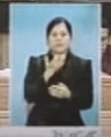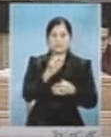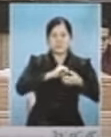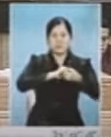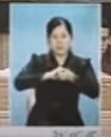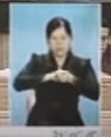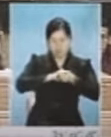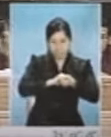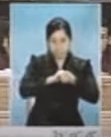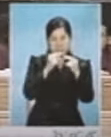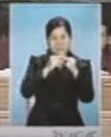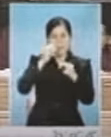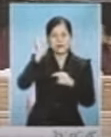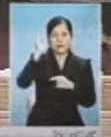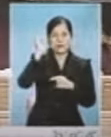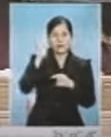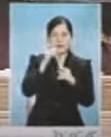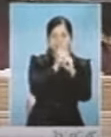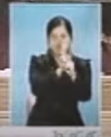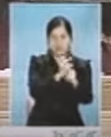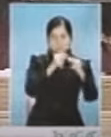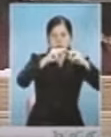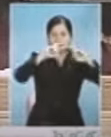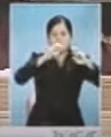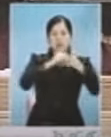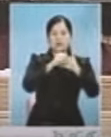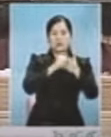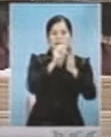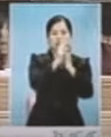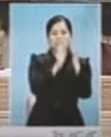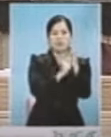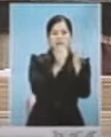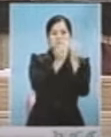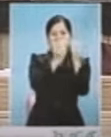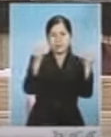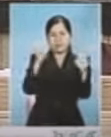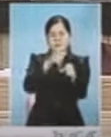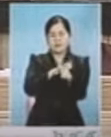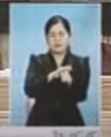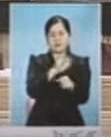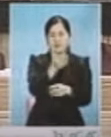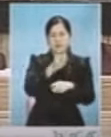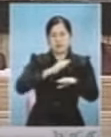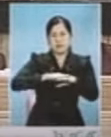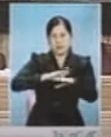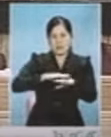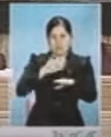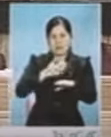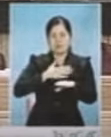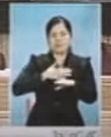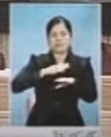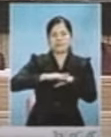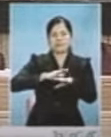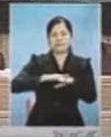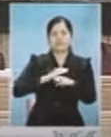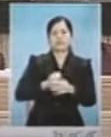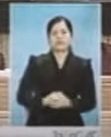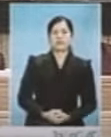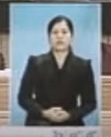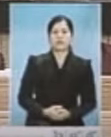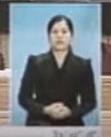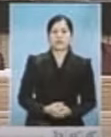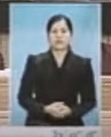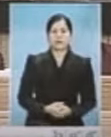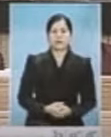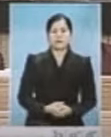ายไปตามประเด็นที่ท่านเรื่องการแก้ไขรัฐธรรมนูญครับเชิญครับผมเตือนกันไปแล้วไม่ต้องนะผมเตือนแล้วนะครับเชิญไม่เป็นไรผมเตือนกัน